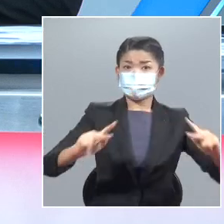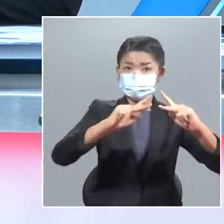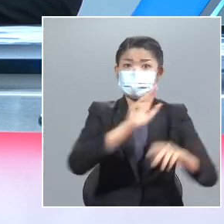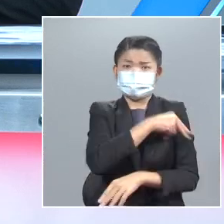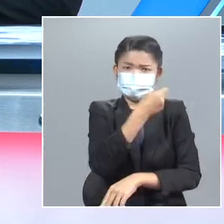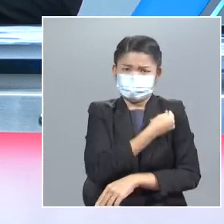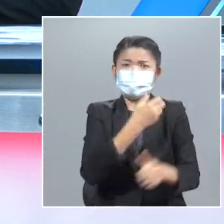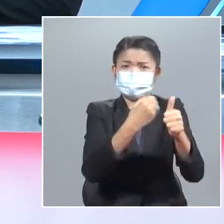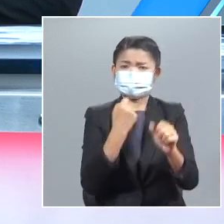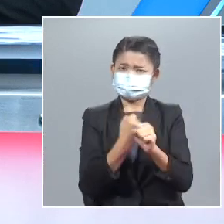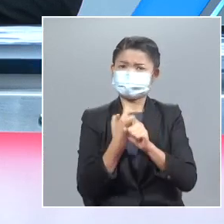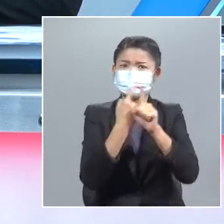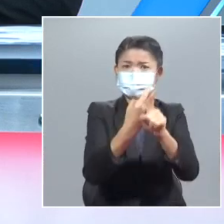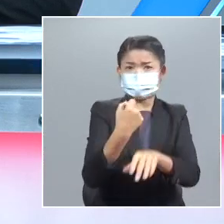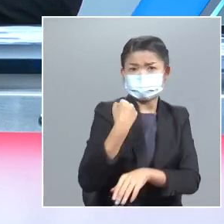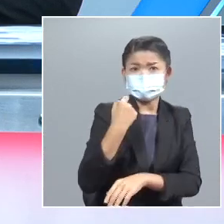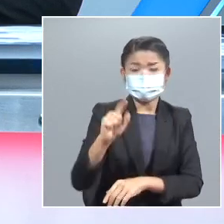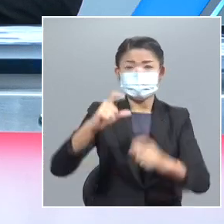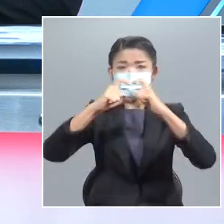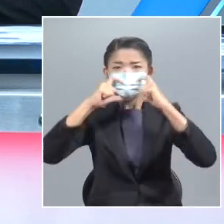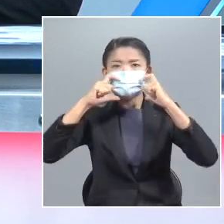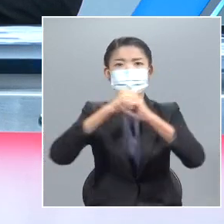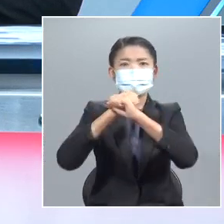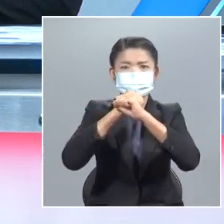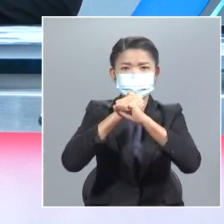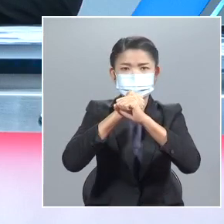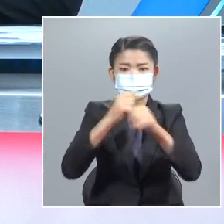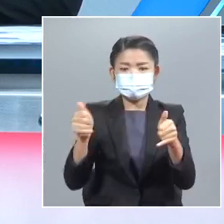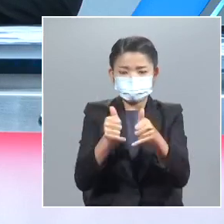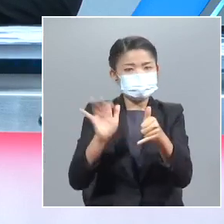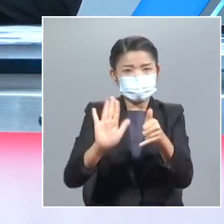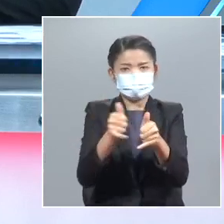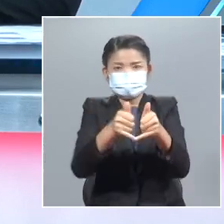างเคร่งครัดนะคะไม่ว่าจะเป็นการสวมหน้ากากอนามัยการเว้นระยะห่างแล้วก็การล้างมือบ่อยๆ